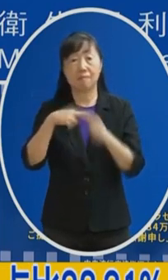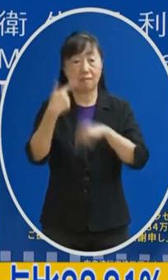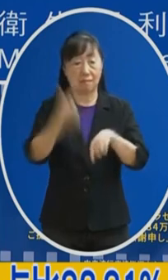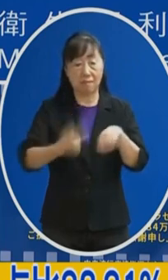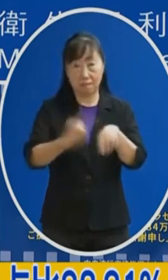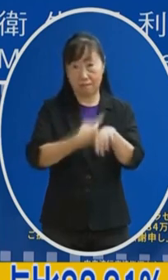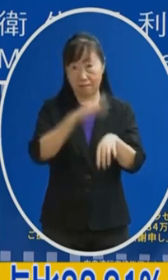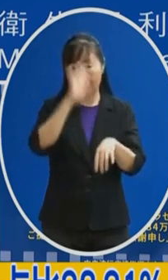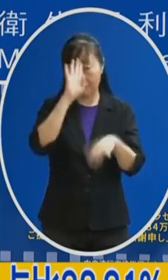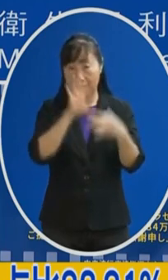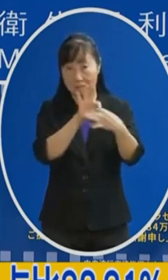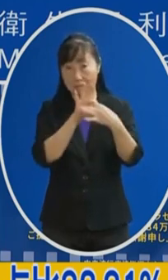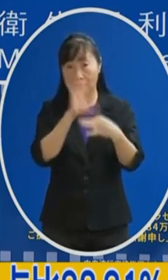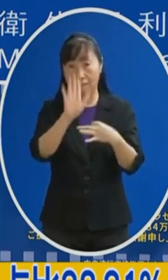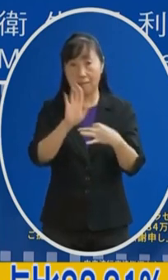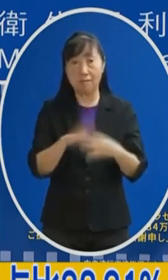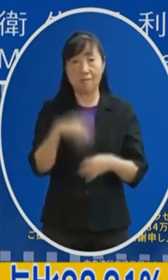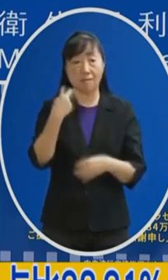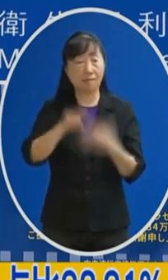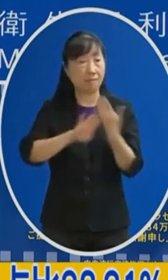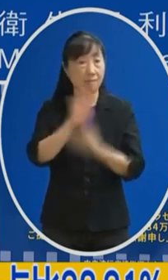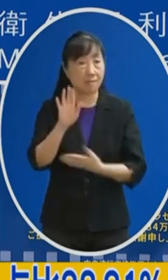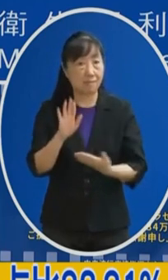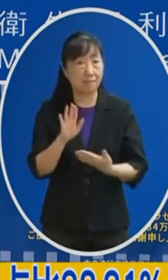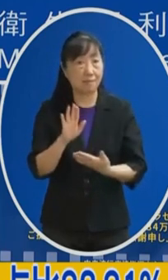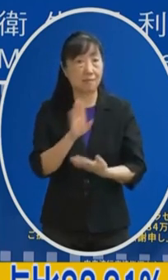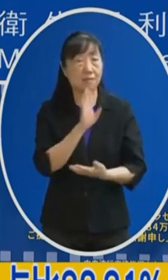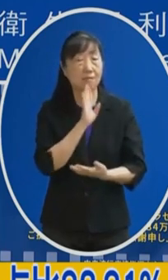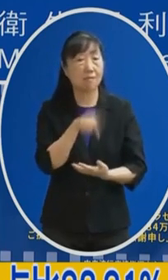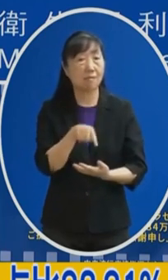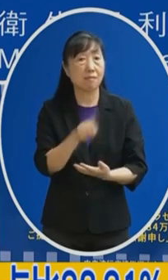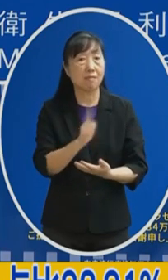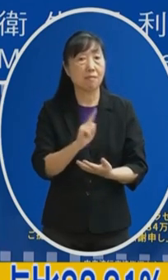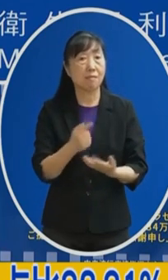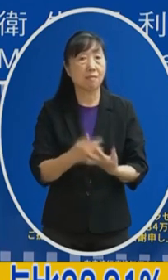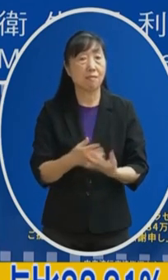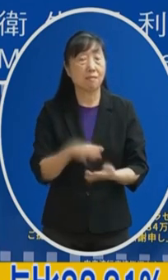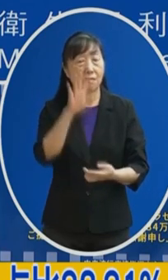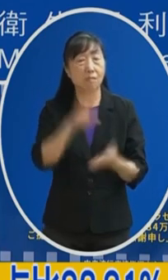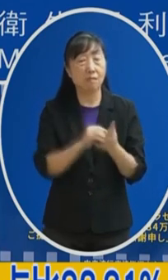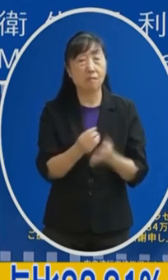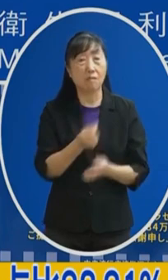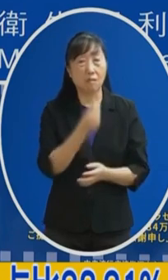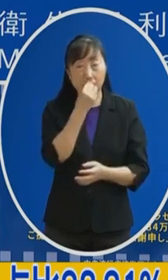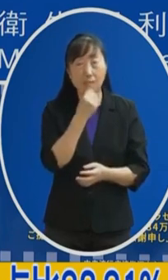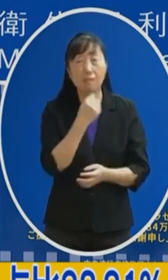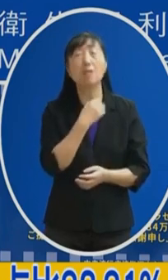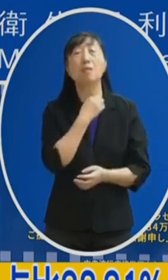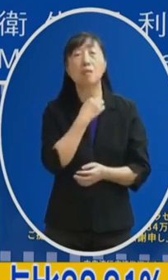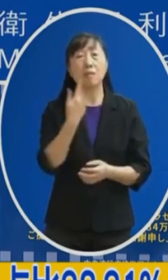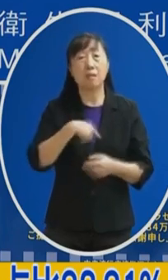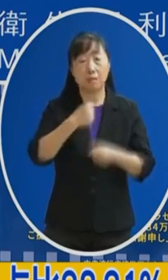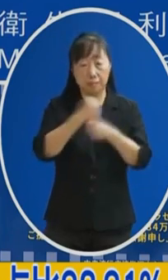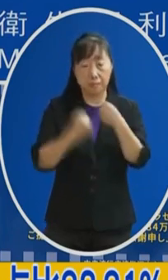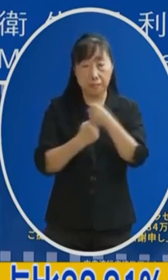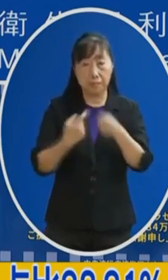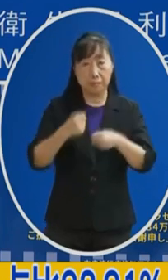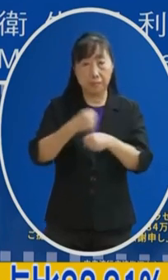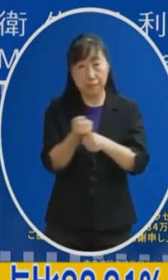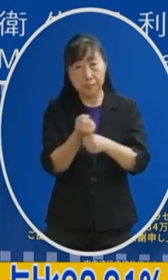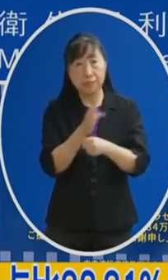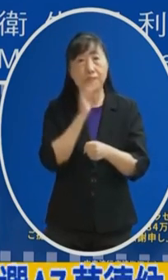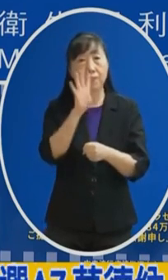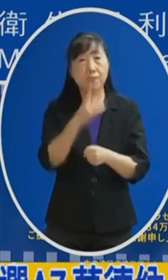关，那其他是包括15例的呛噎窒息，2例的颈椎骨折，1例的呼吸道阻